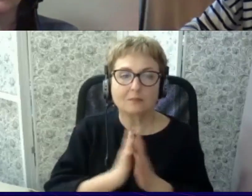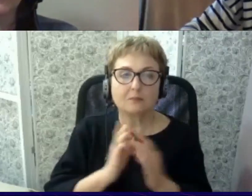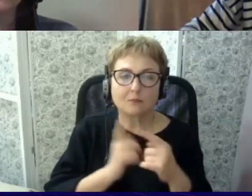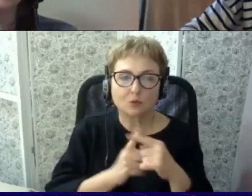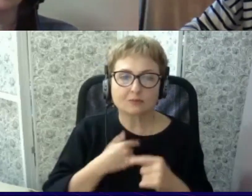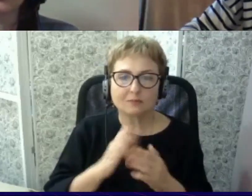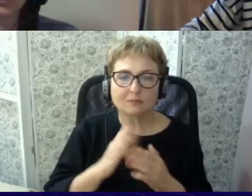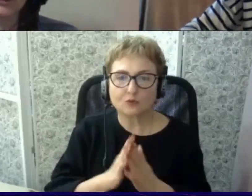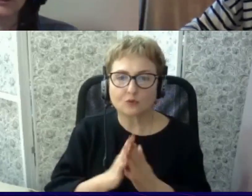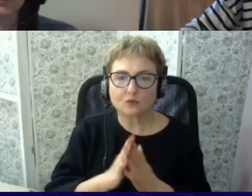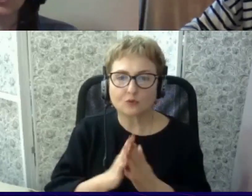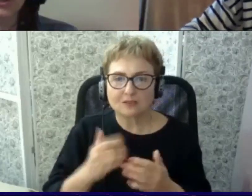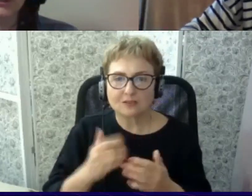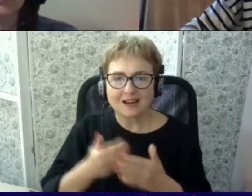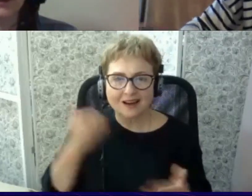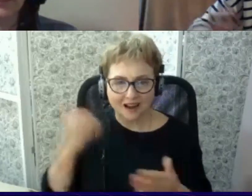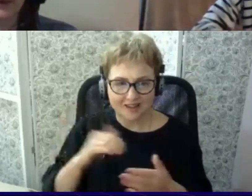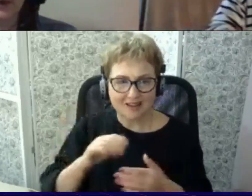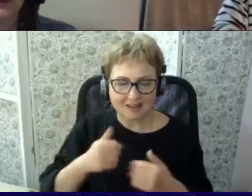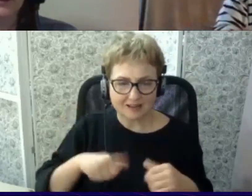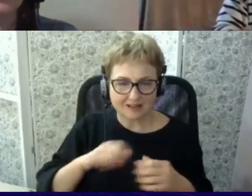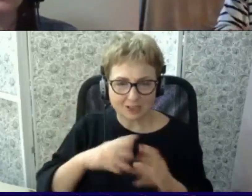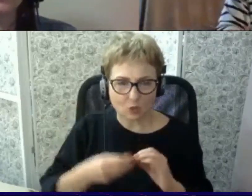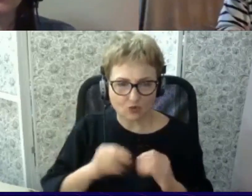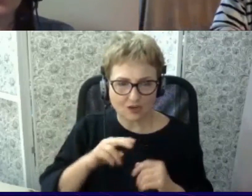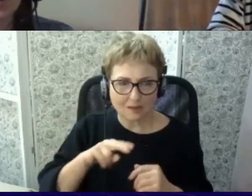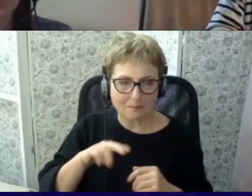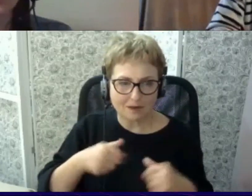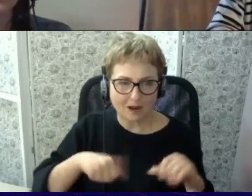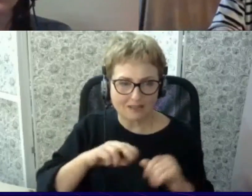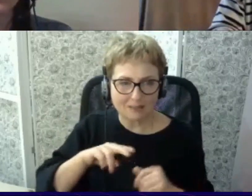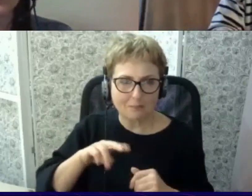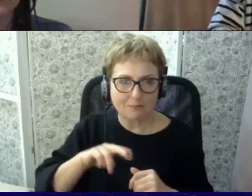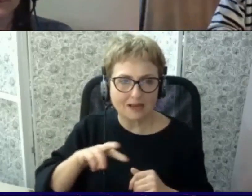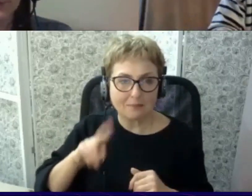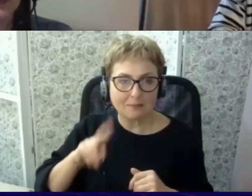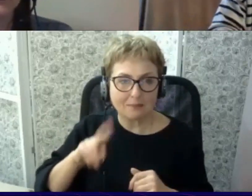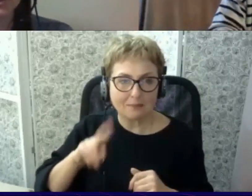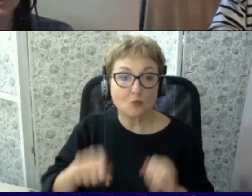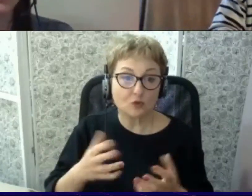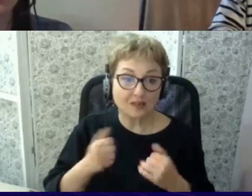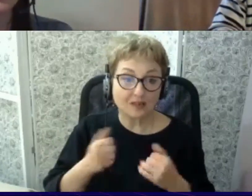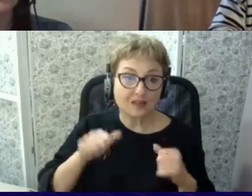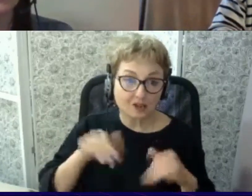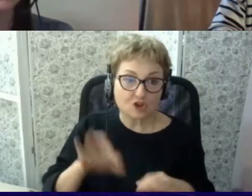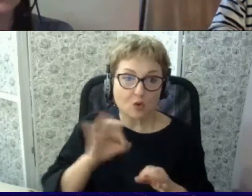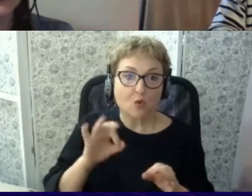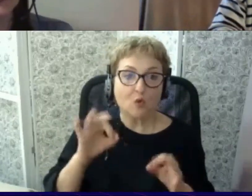просим ранее имеющиеся заключения ПМПК, могут принять решение